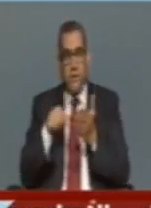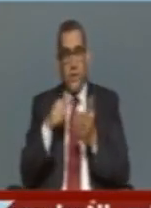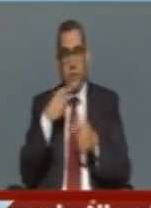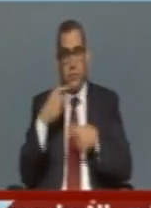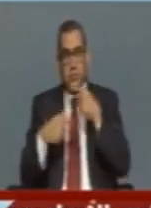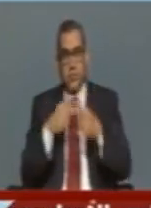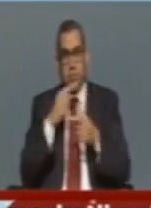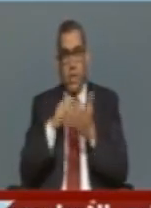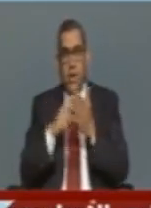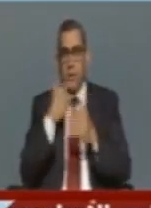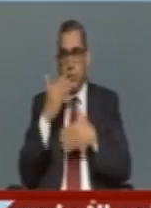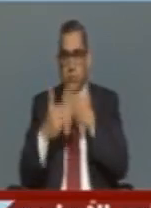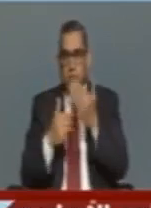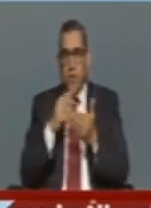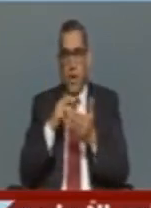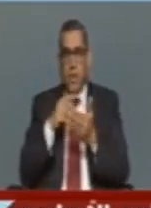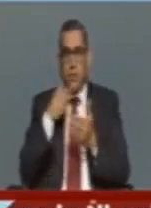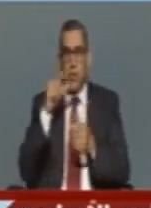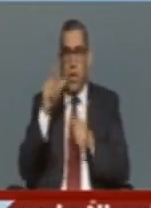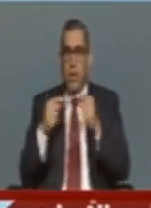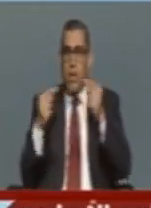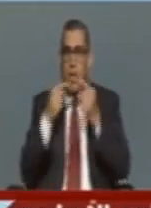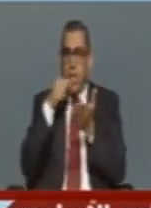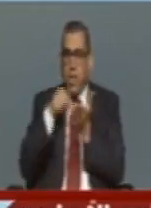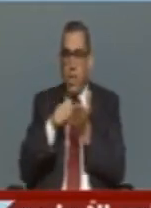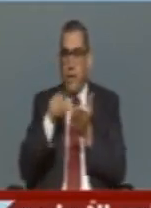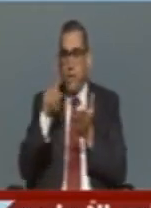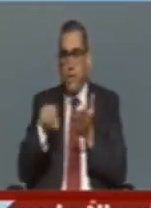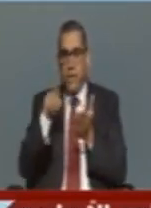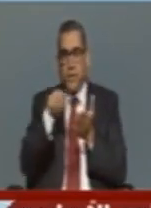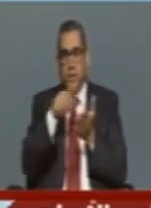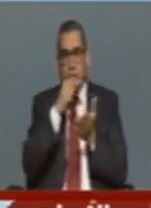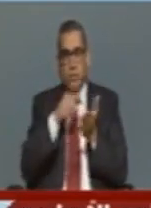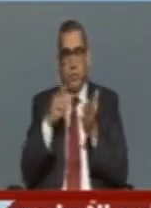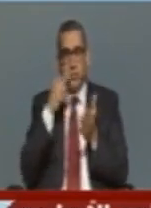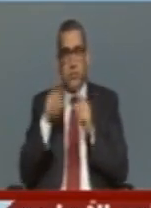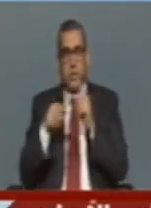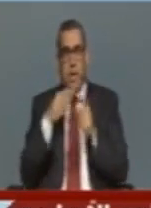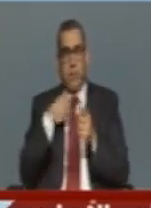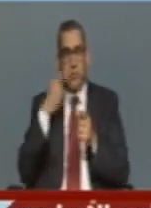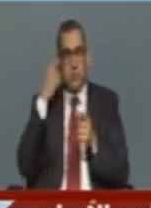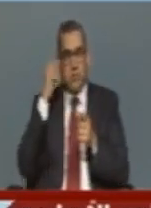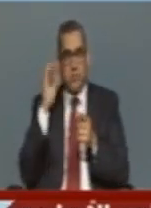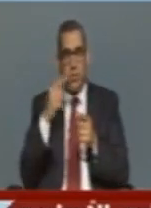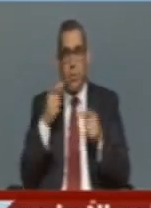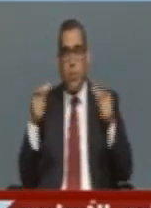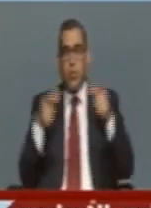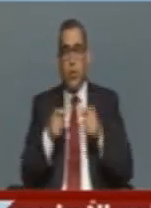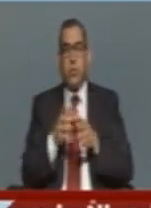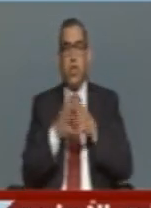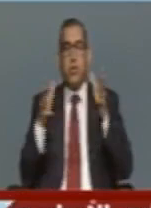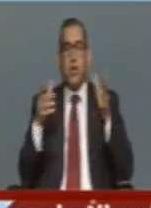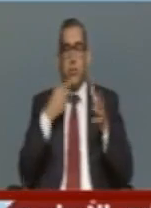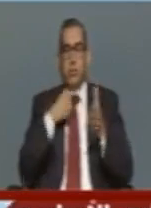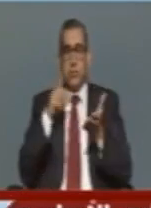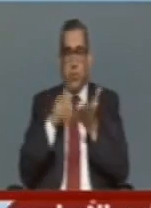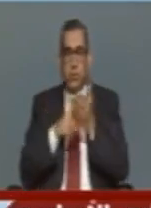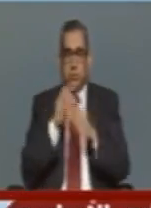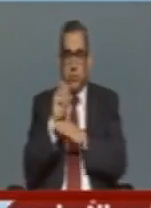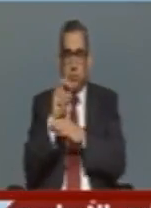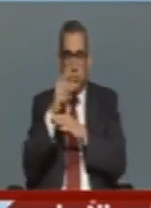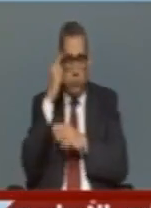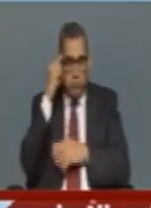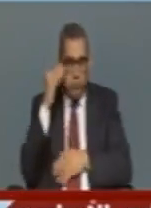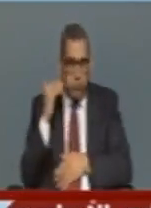احجام وفي منابع للاميه موجوده. فالحقيقه اليونسكو عايز يعمل معانا مؤتمر كبير من اجل الوعي والتمكين.